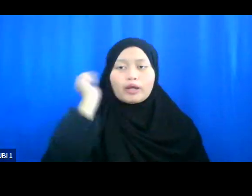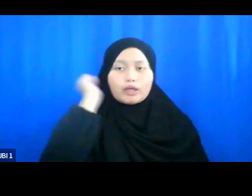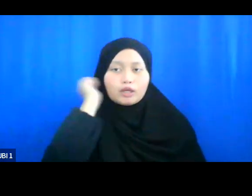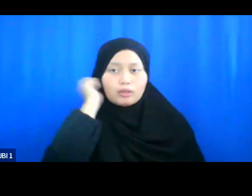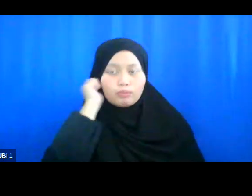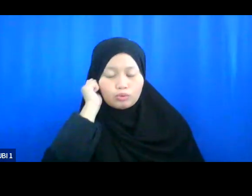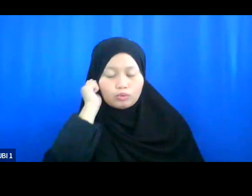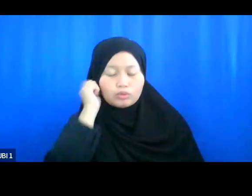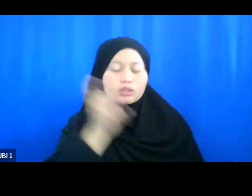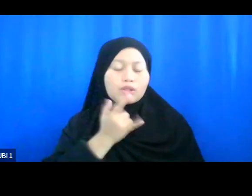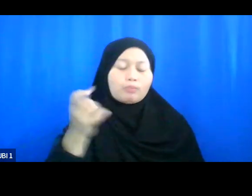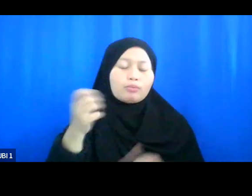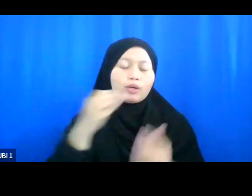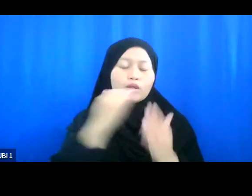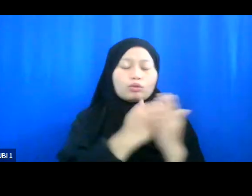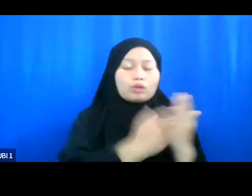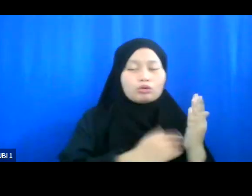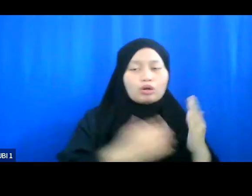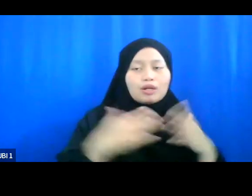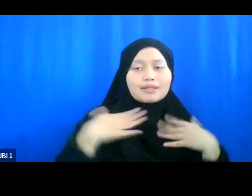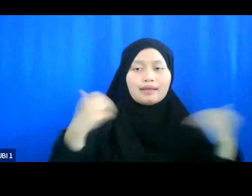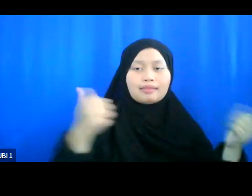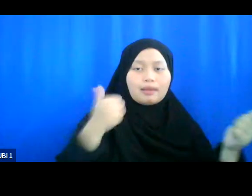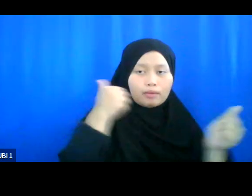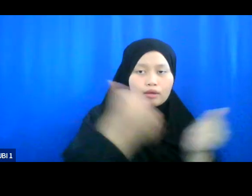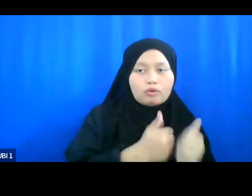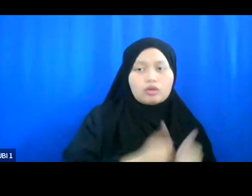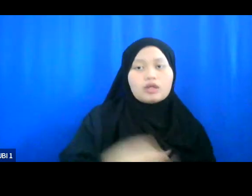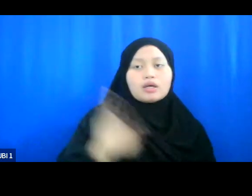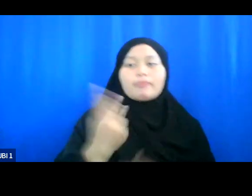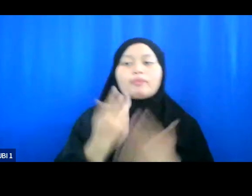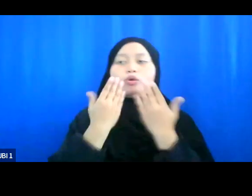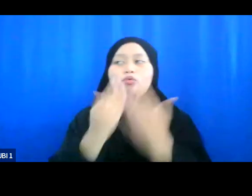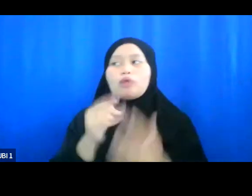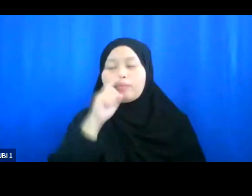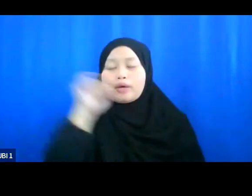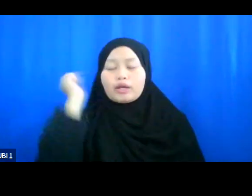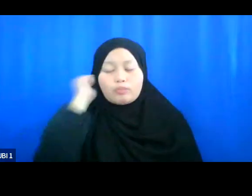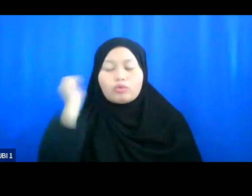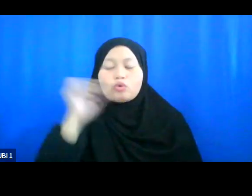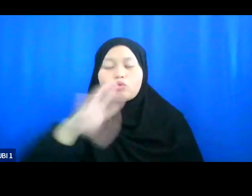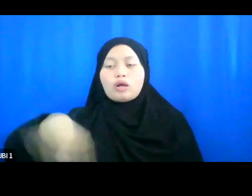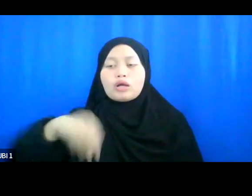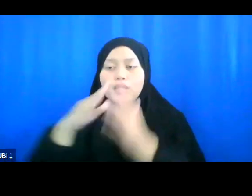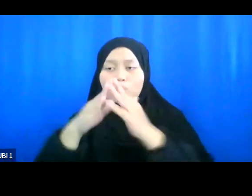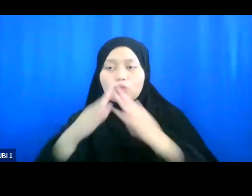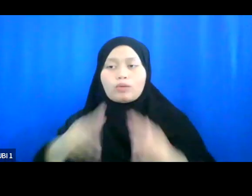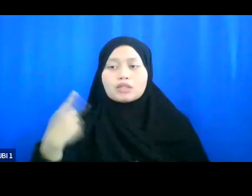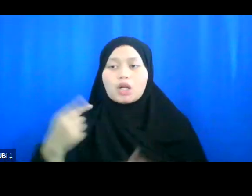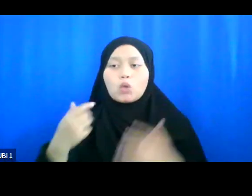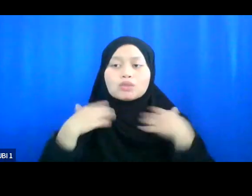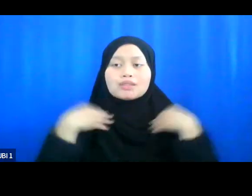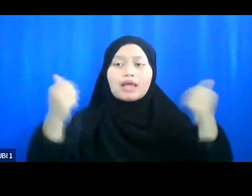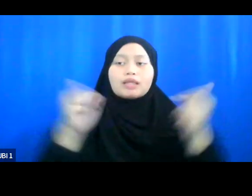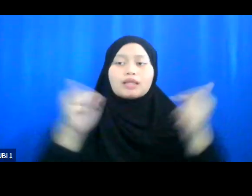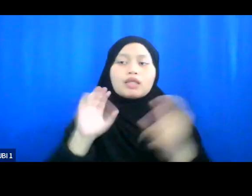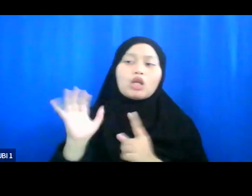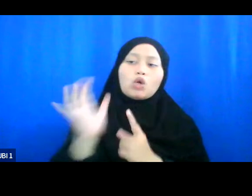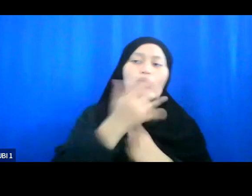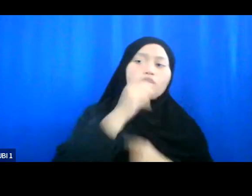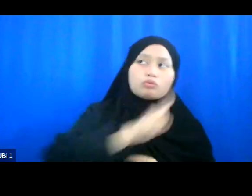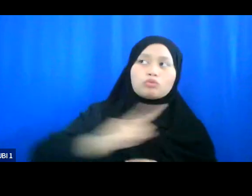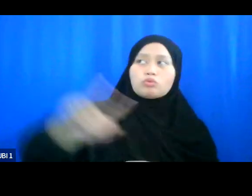kesehatan dan kami berdoa semoga Bapak dan Ibu serta keluarga dirumah selalu sehat dan dilindungi oleh Tuhan Yang Maha Esa